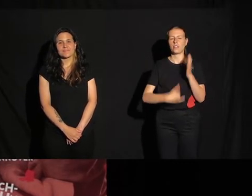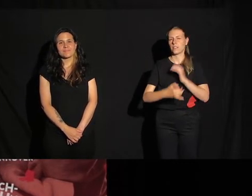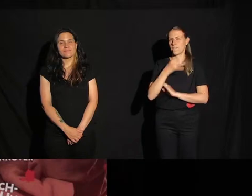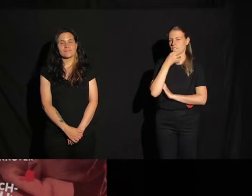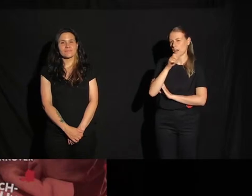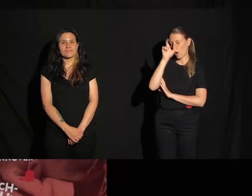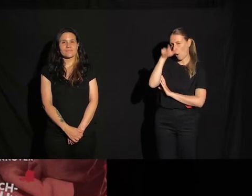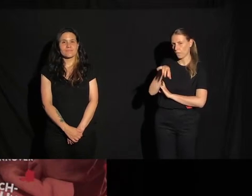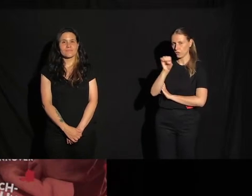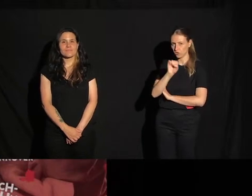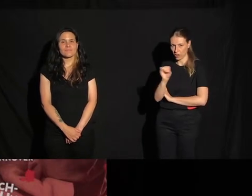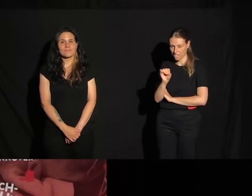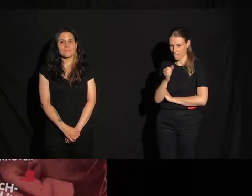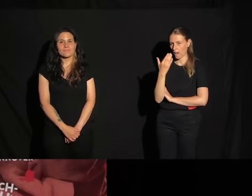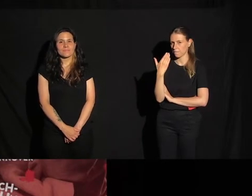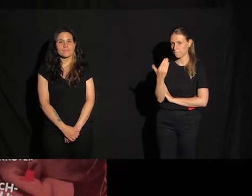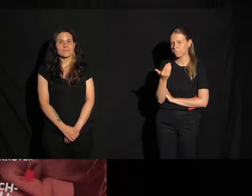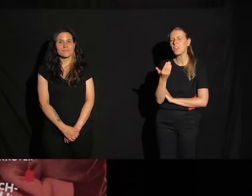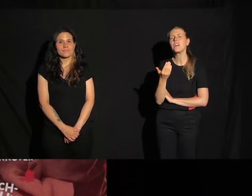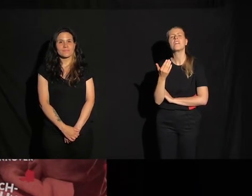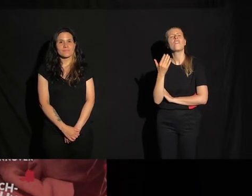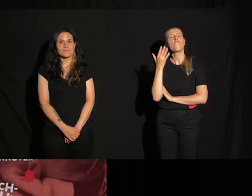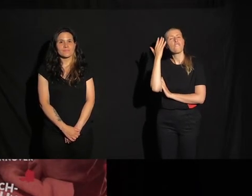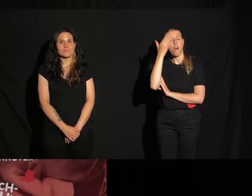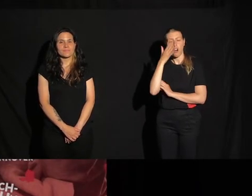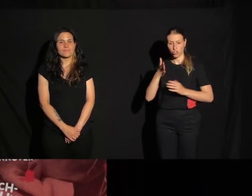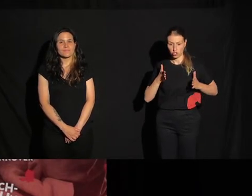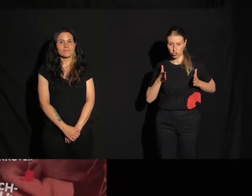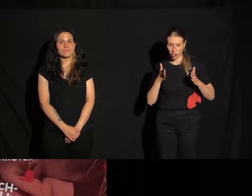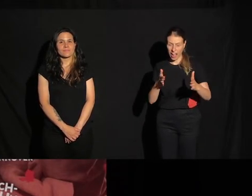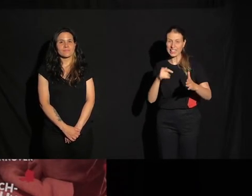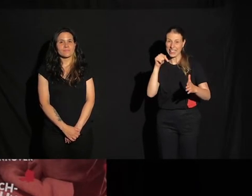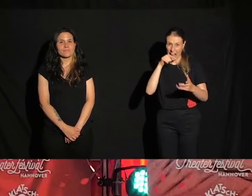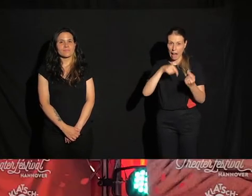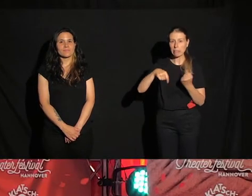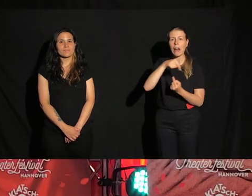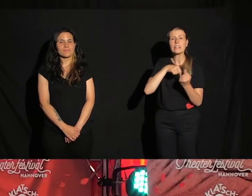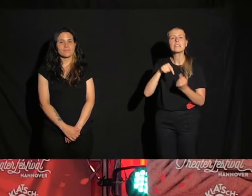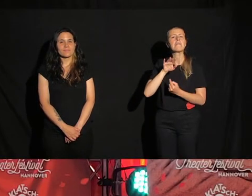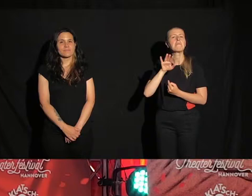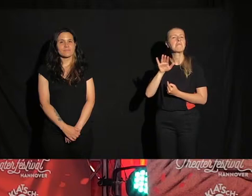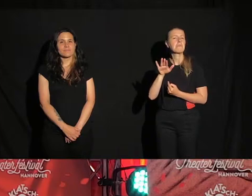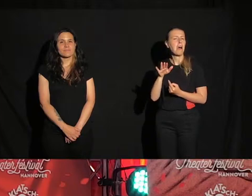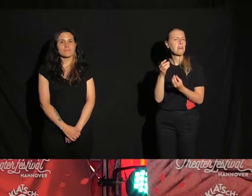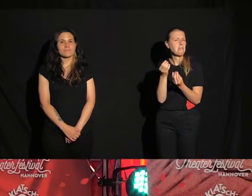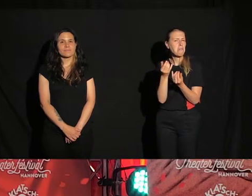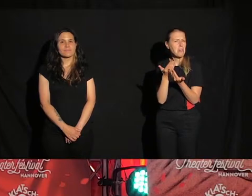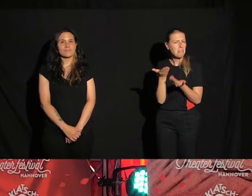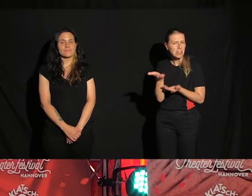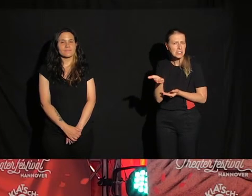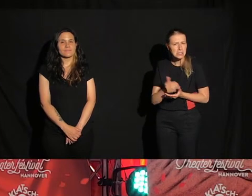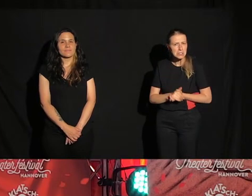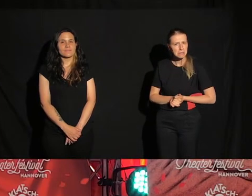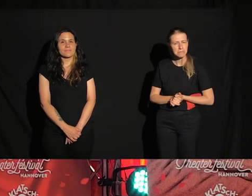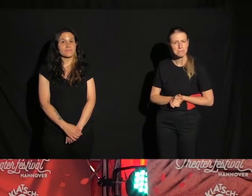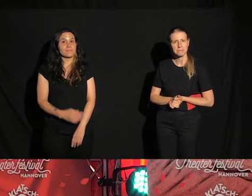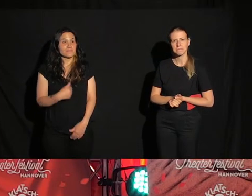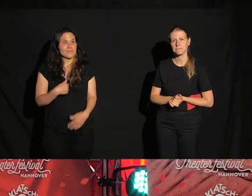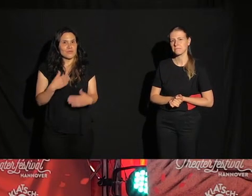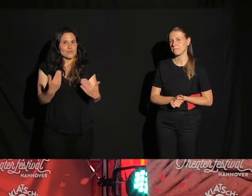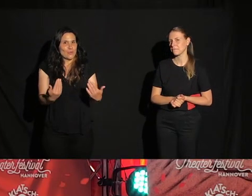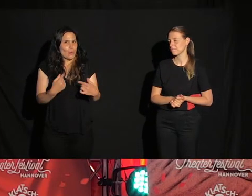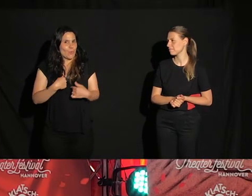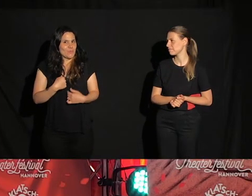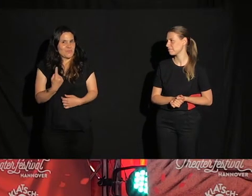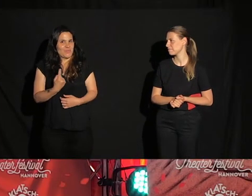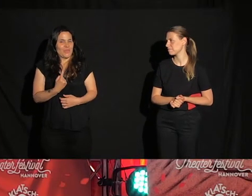du das denn, die Vorstellung, auf einer Straße zu tanzen? Habe ich noch nie gemacht. Aber ich